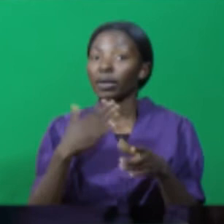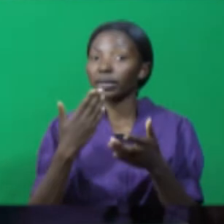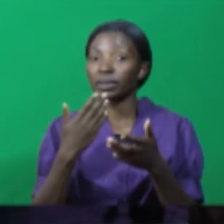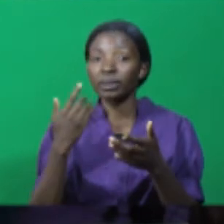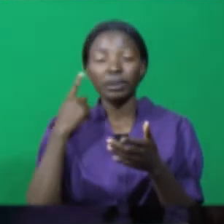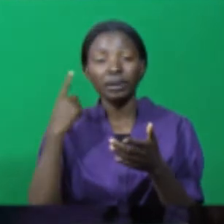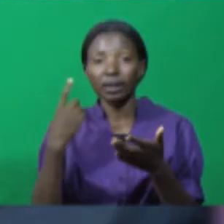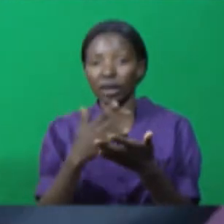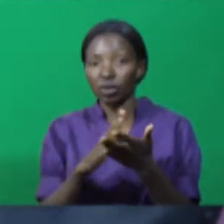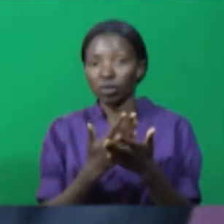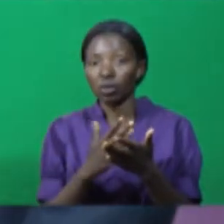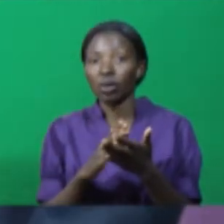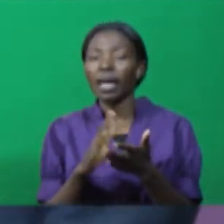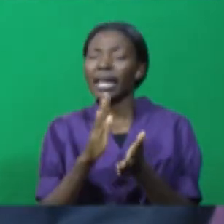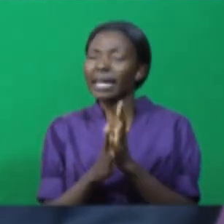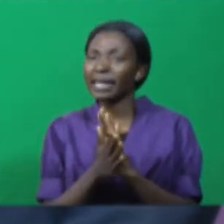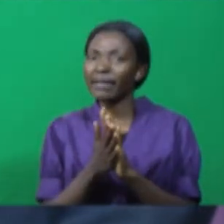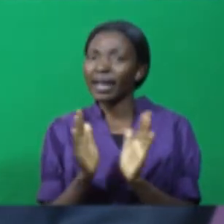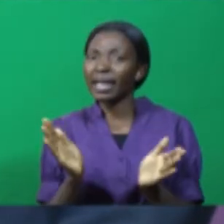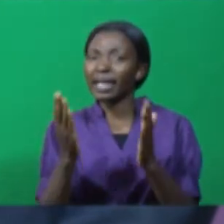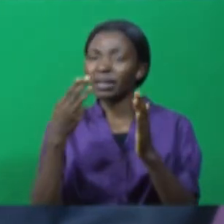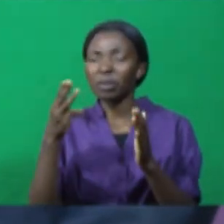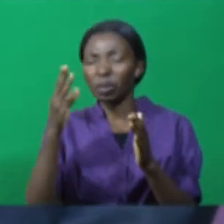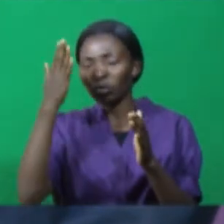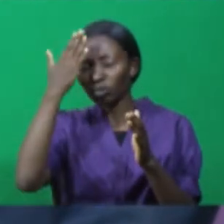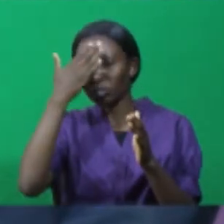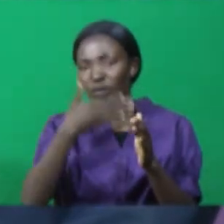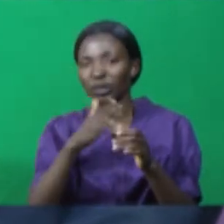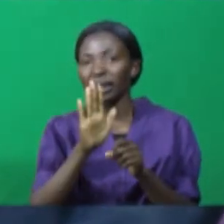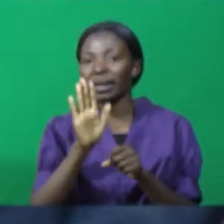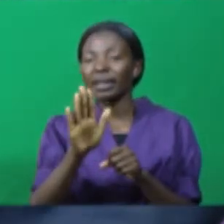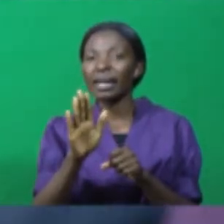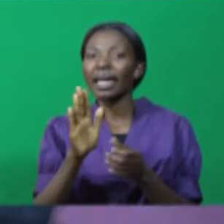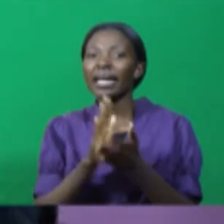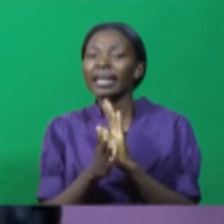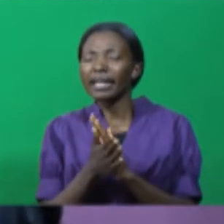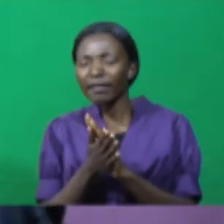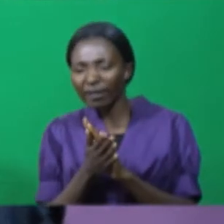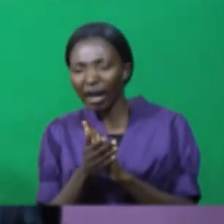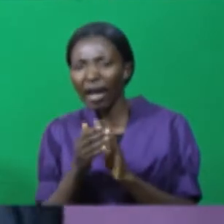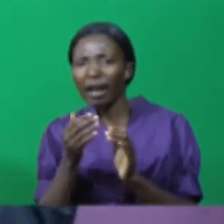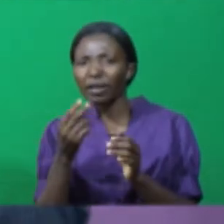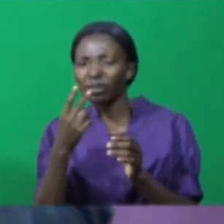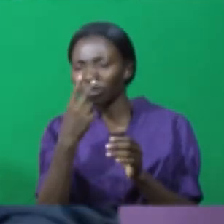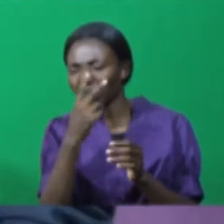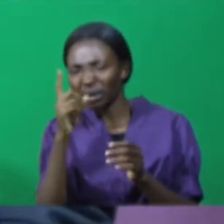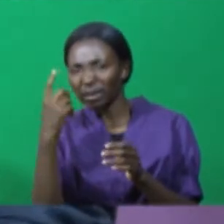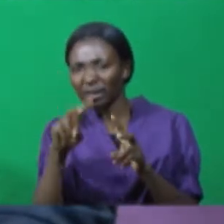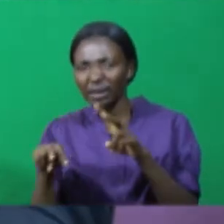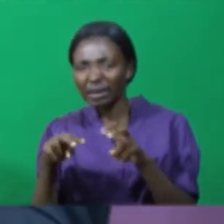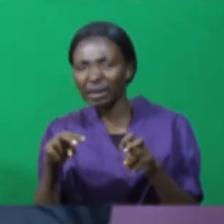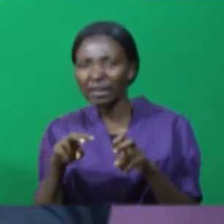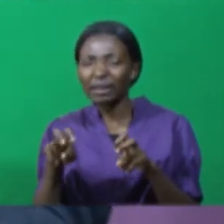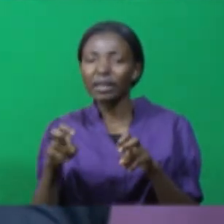ndoti musikotangira papfungwa iyi haikona kukurudzira afana kupusa vachitadza kumhanya mhanya vachitsvaga madzimai pa Facebook nepachine